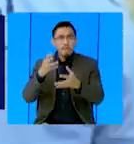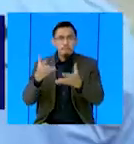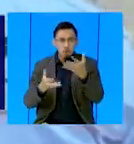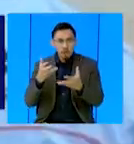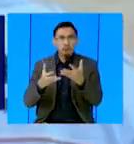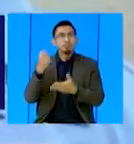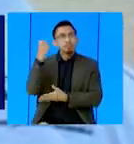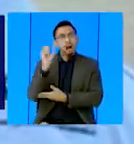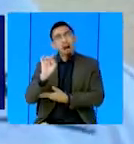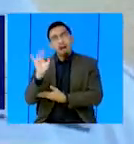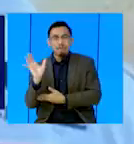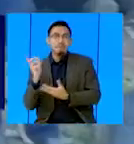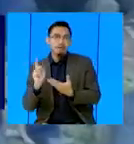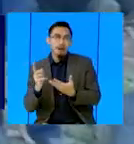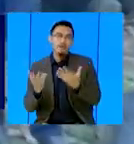kemungkinan tersangka